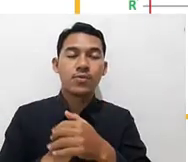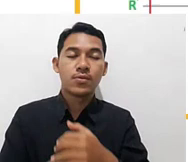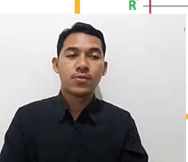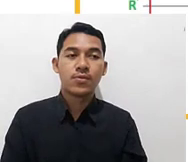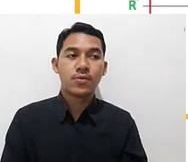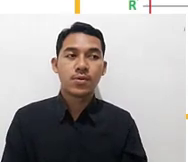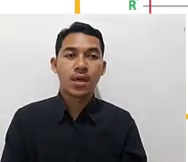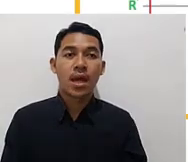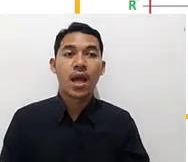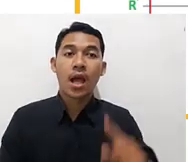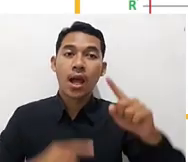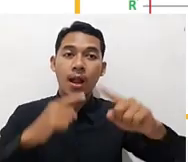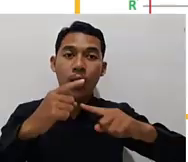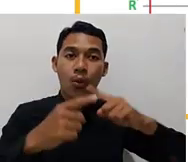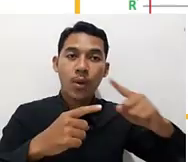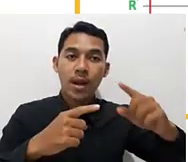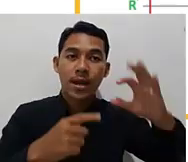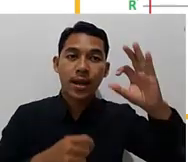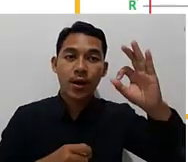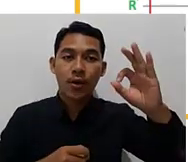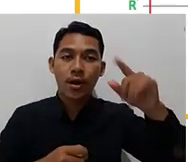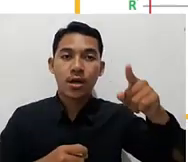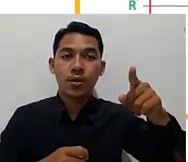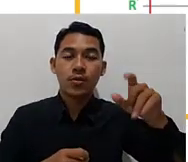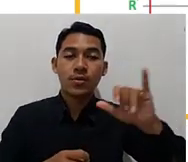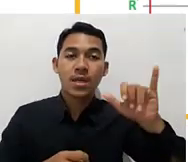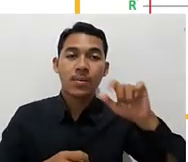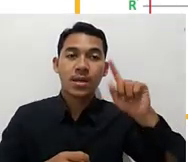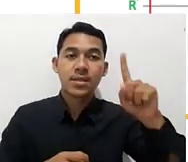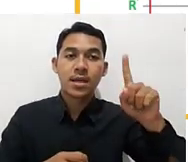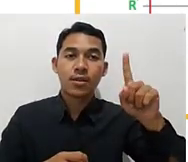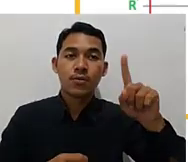kan keluarannya 0 nih ya. Di sini kan 0, di sini 1 gitu ya. Nah,